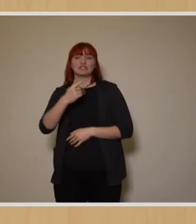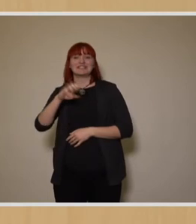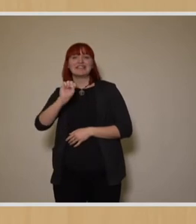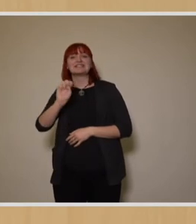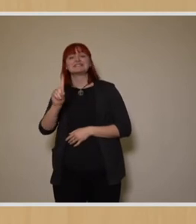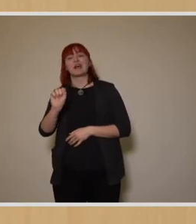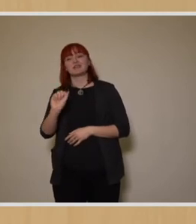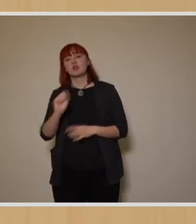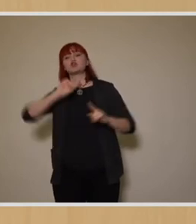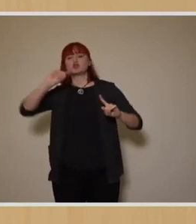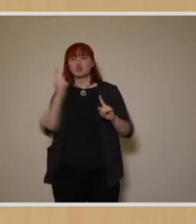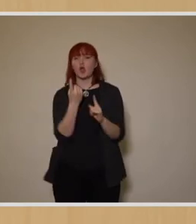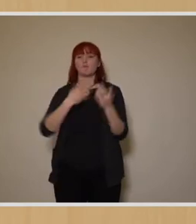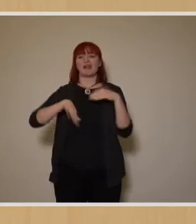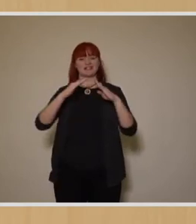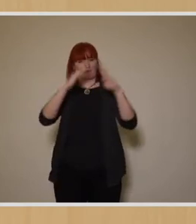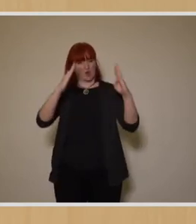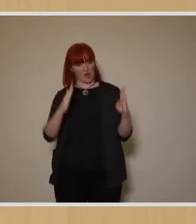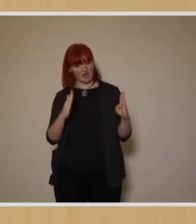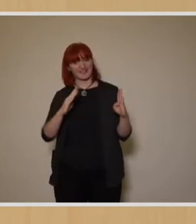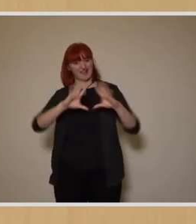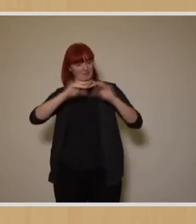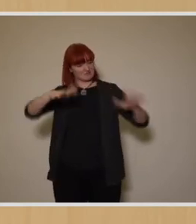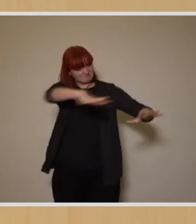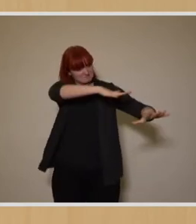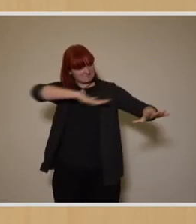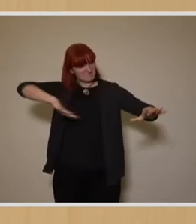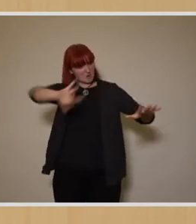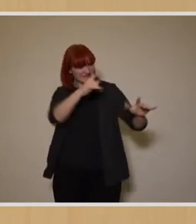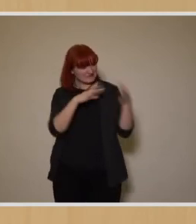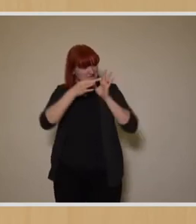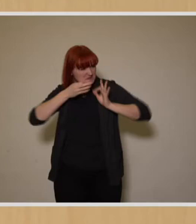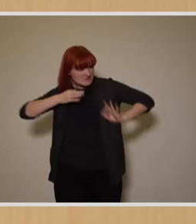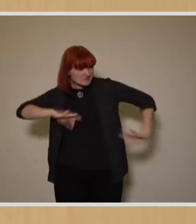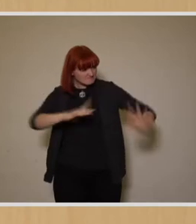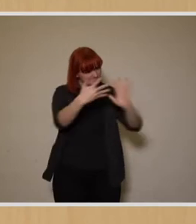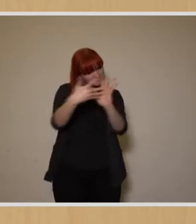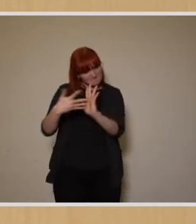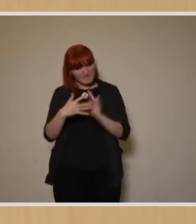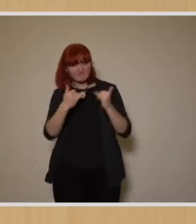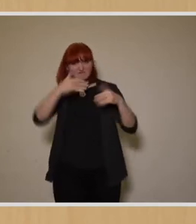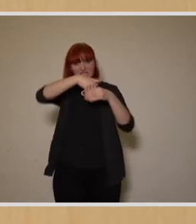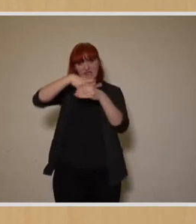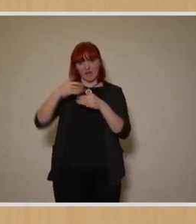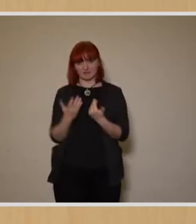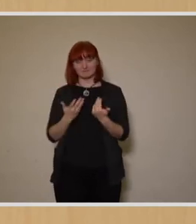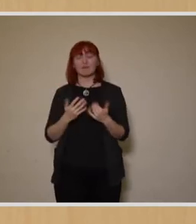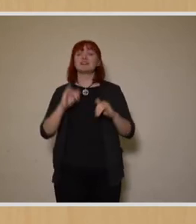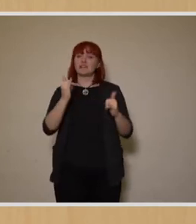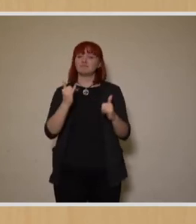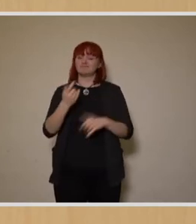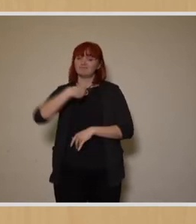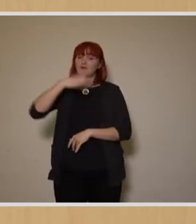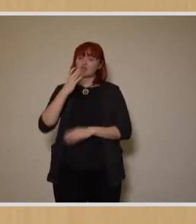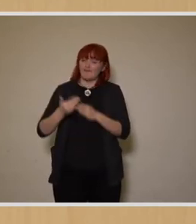beauftragt wurde, sich nochmals mit dem Gebäude und dem Gesamtgelände auseinanderzusetzen. Aber ja, wir hätten uns dies früher